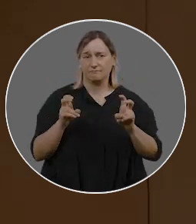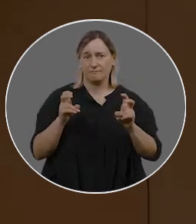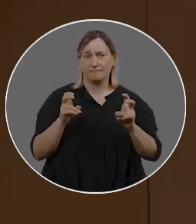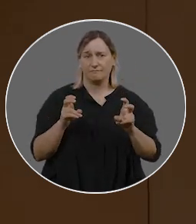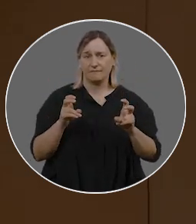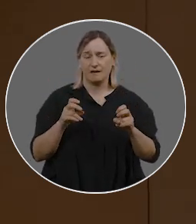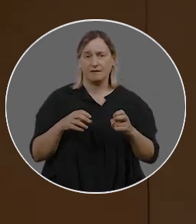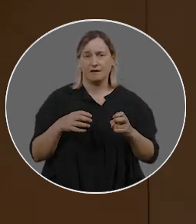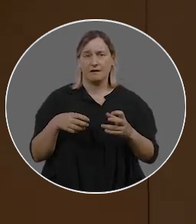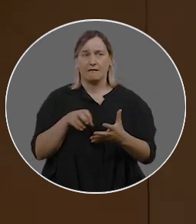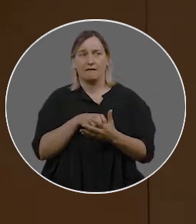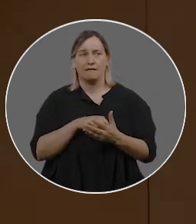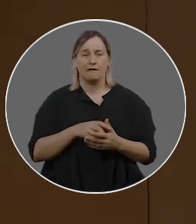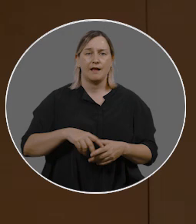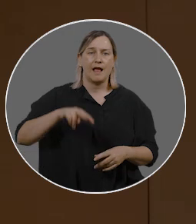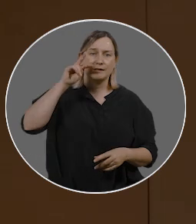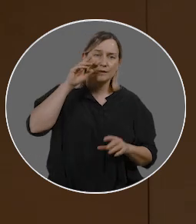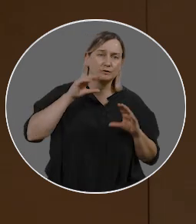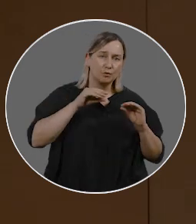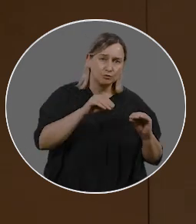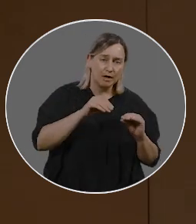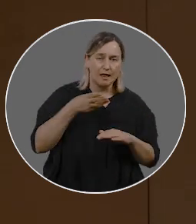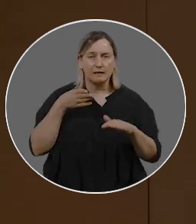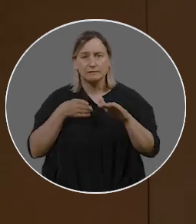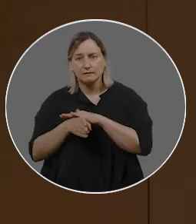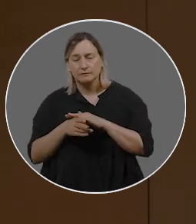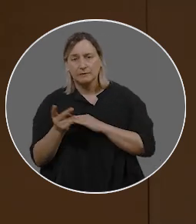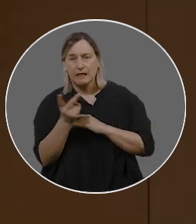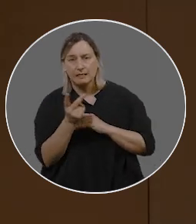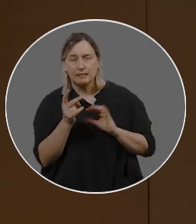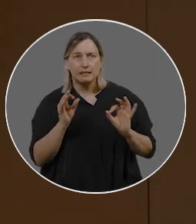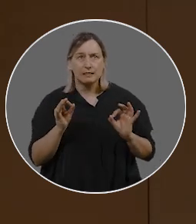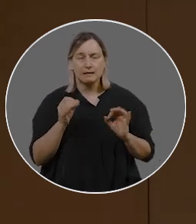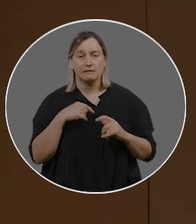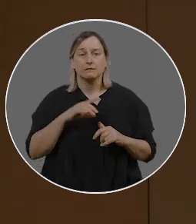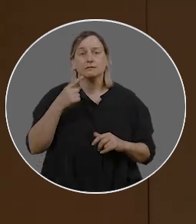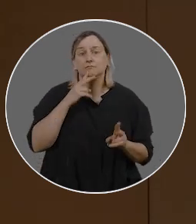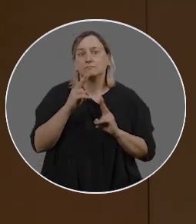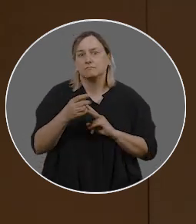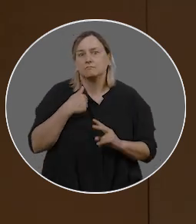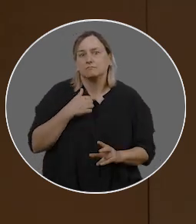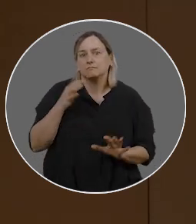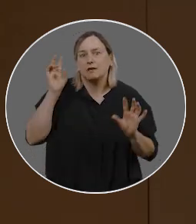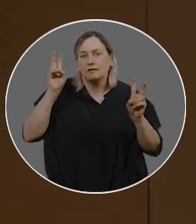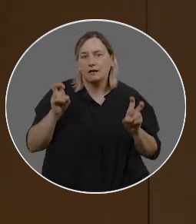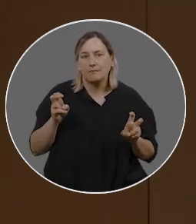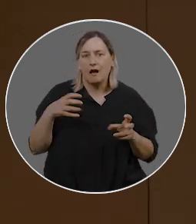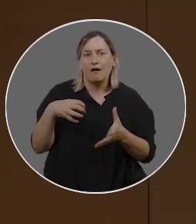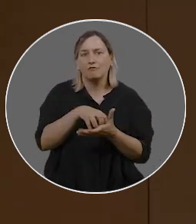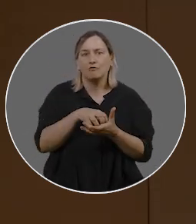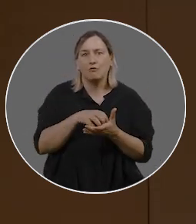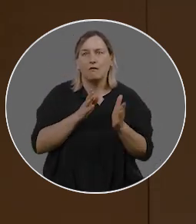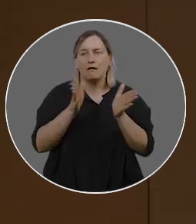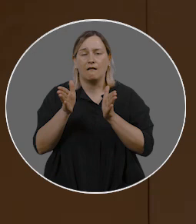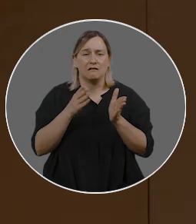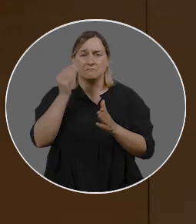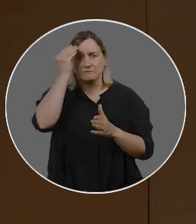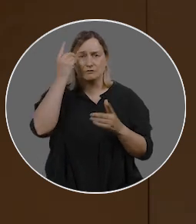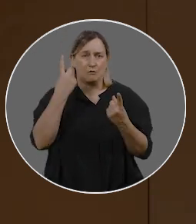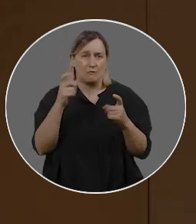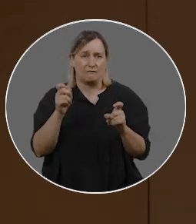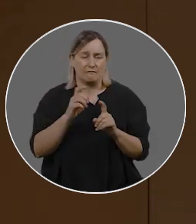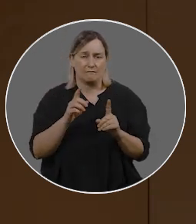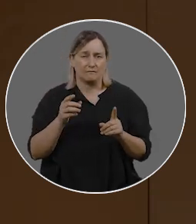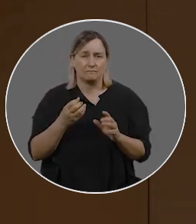la dicotomia aquesta entre experiència d'usuari i accessibilitat, d'entrada no hauria d'existir aquesta dicotomia. De fet,